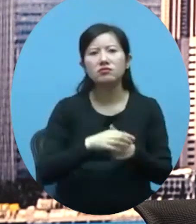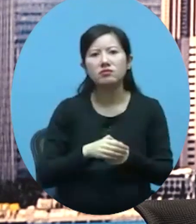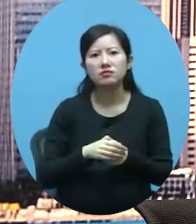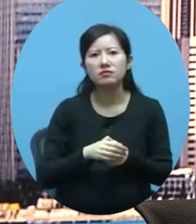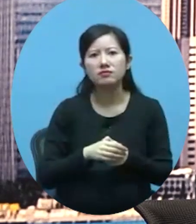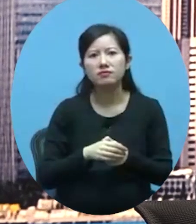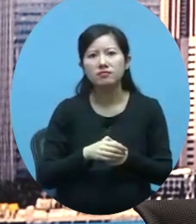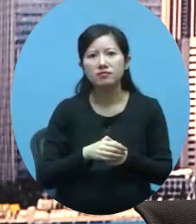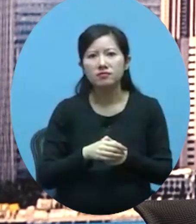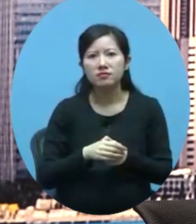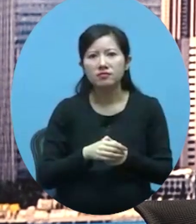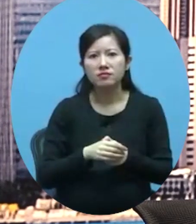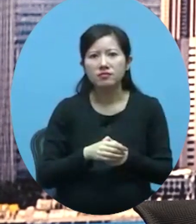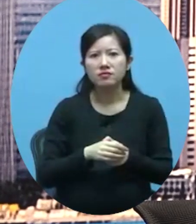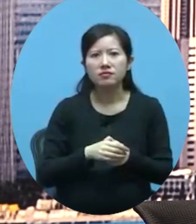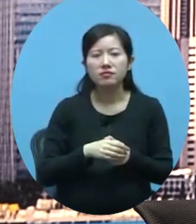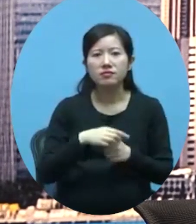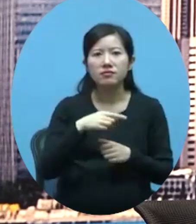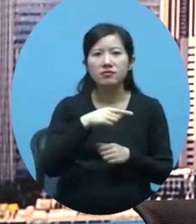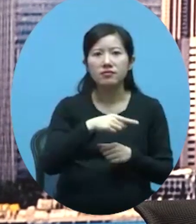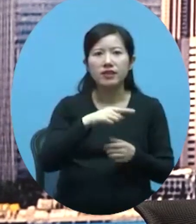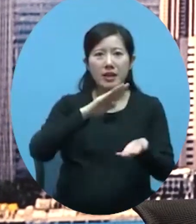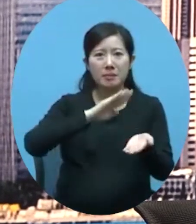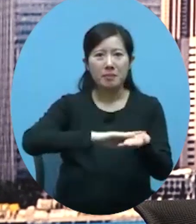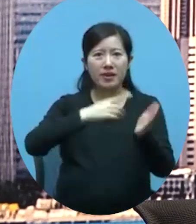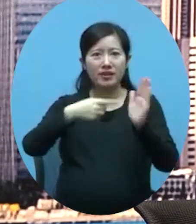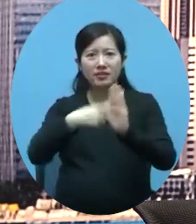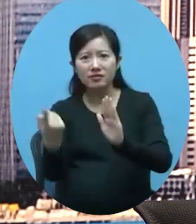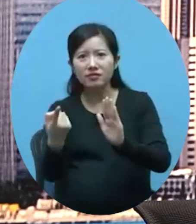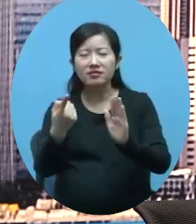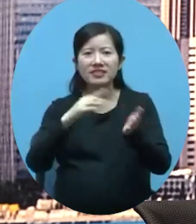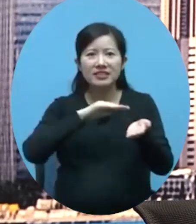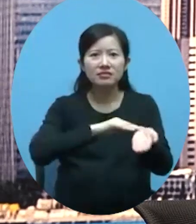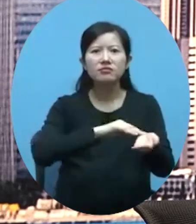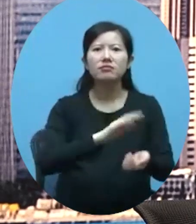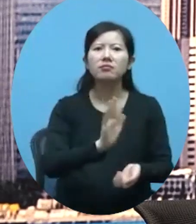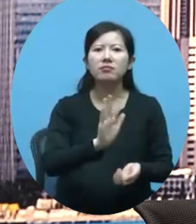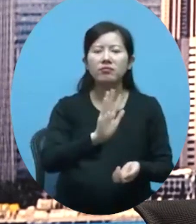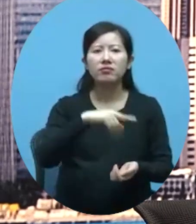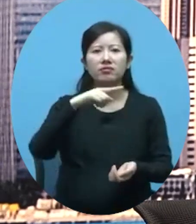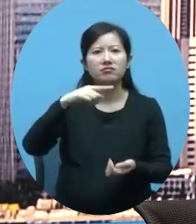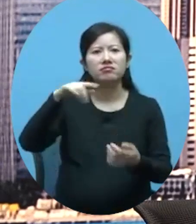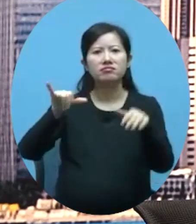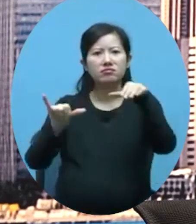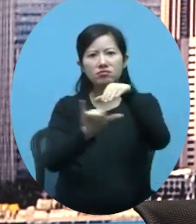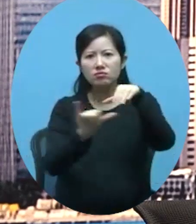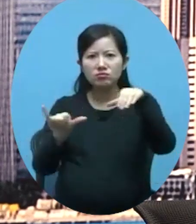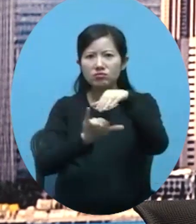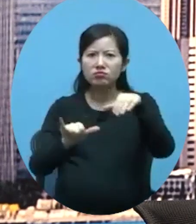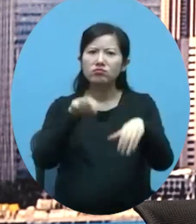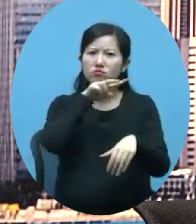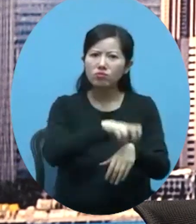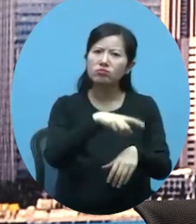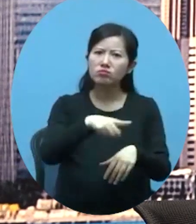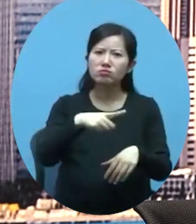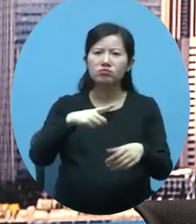他没有需要用抗病毒的治疗当他做过电脑掃描也看到很多很好的